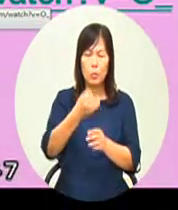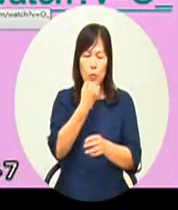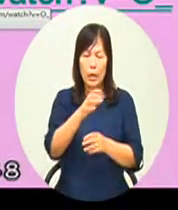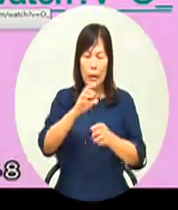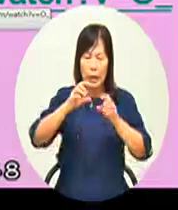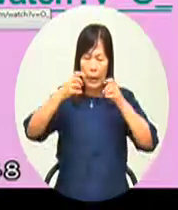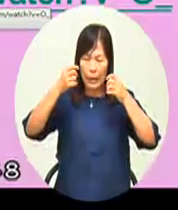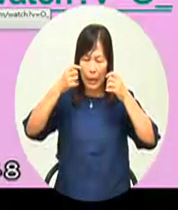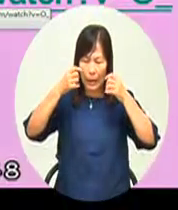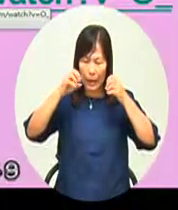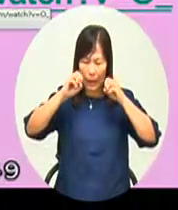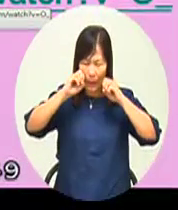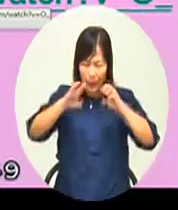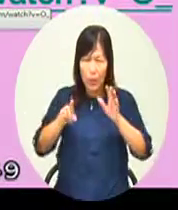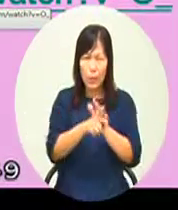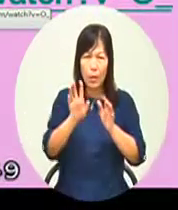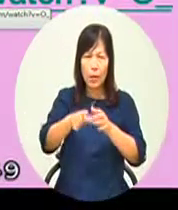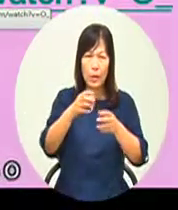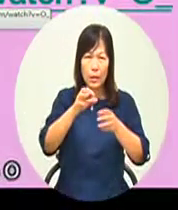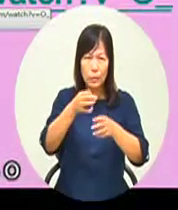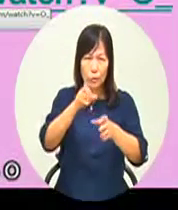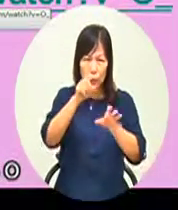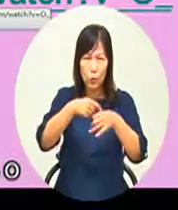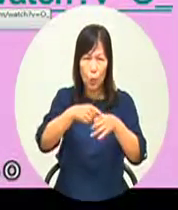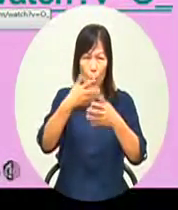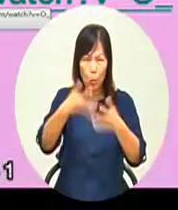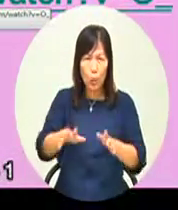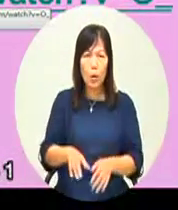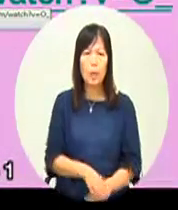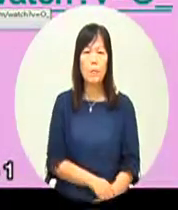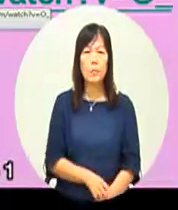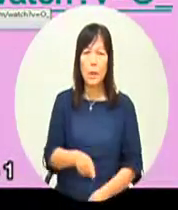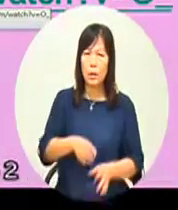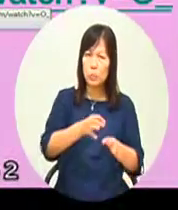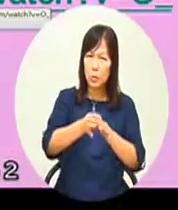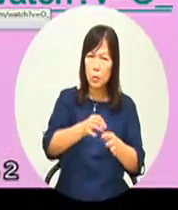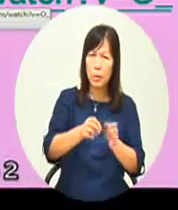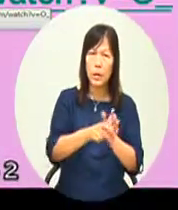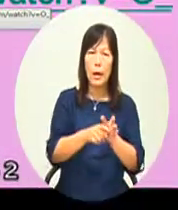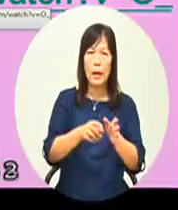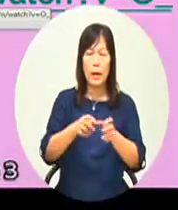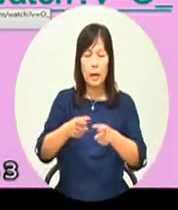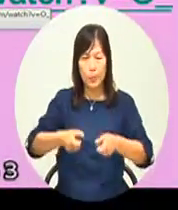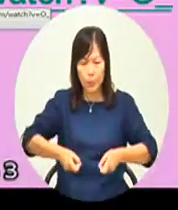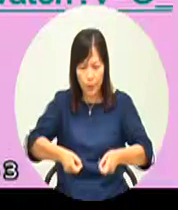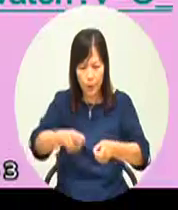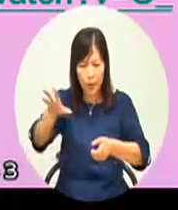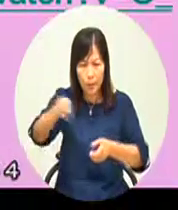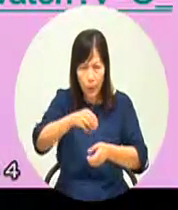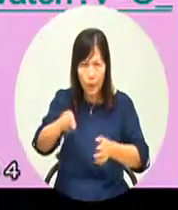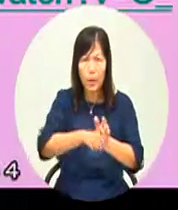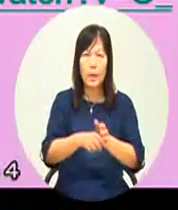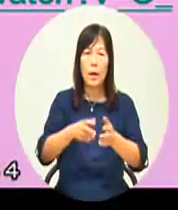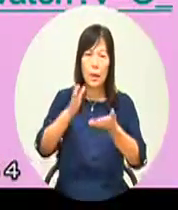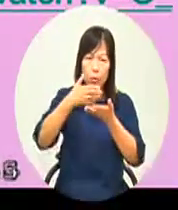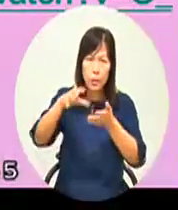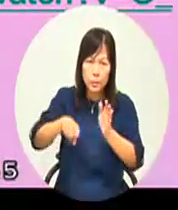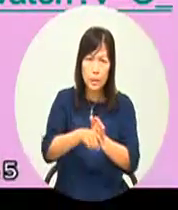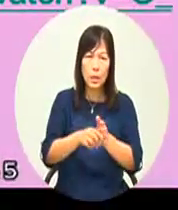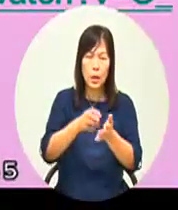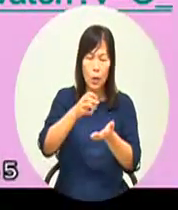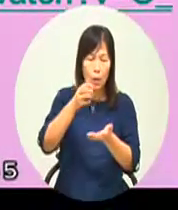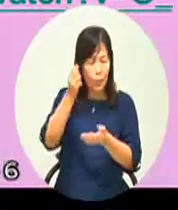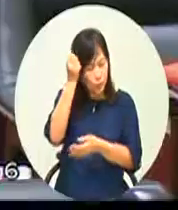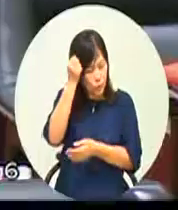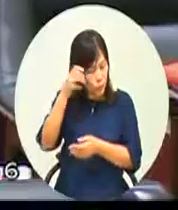观光财怪物财哦。那宝可梦的商机，我们卖场还有我们的餐厅、我们饭店又有吸引